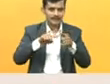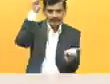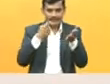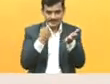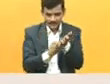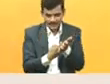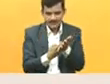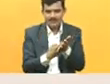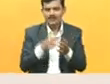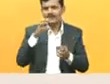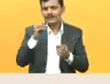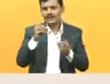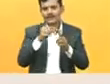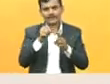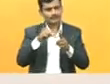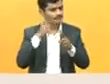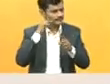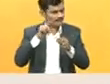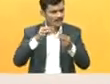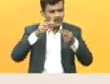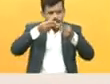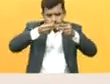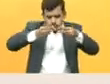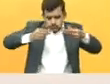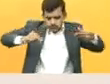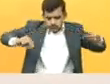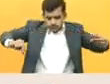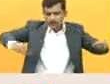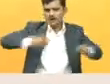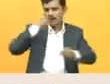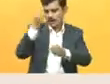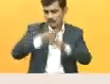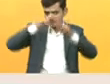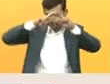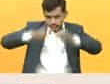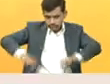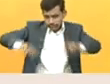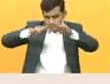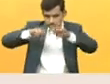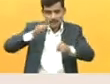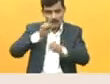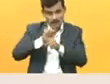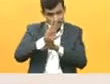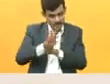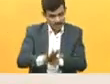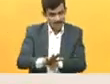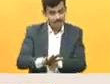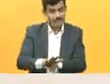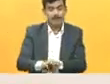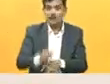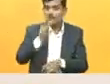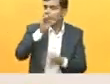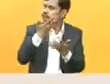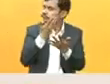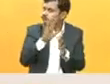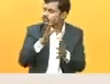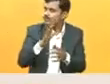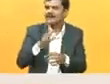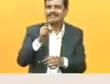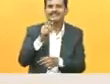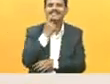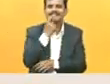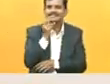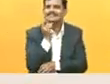ऑप्टिकल फाइबर जैसे तकनीकों पर रिसर्च कर रहा है। ये सेंटर बिना पानी के कंक्रीट निर्माण